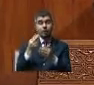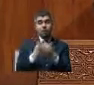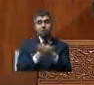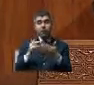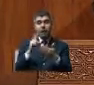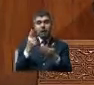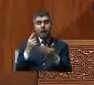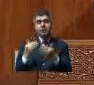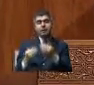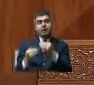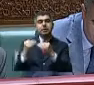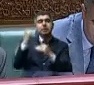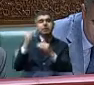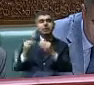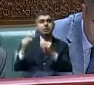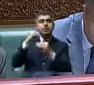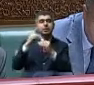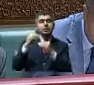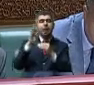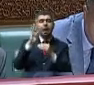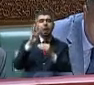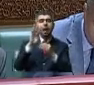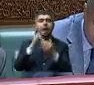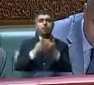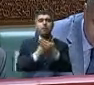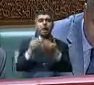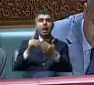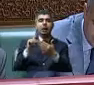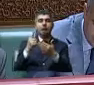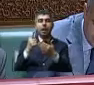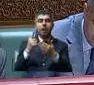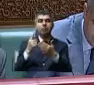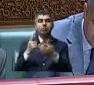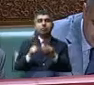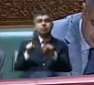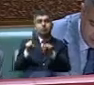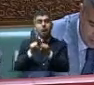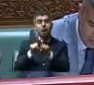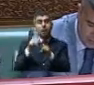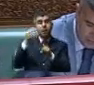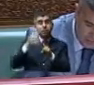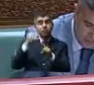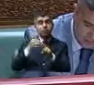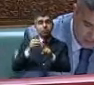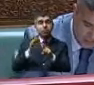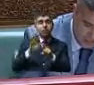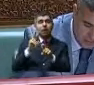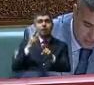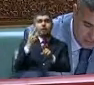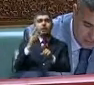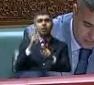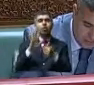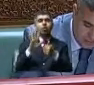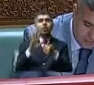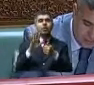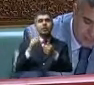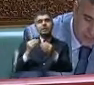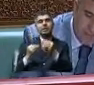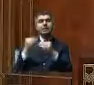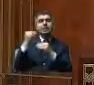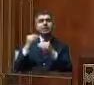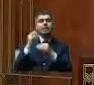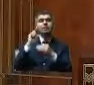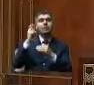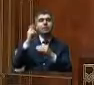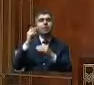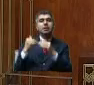النهار الأول 4 ديال الملاير ديال الدرهم باش نوفيو بالالتزامات ديال 26 أبريل.